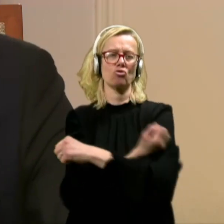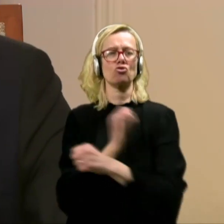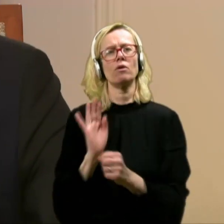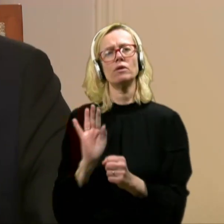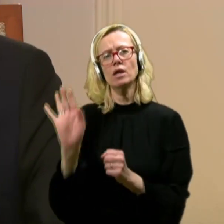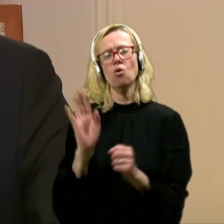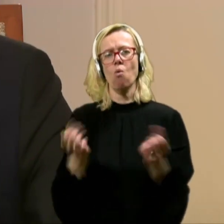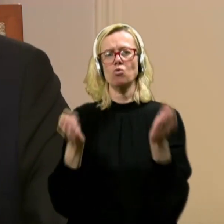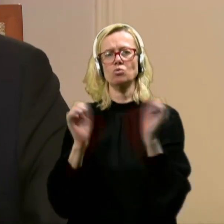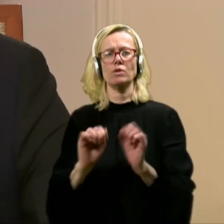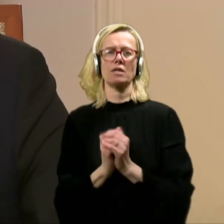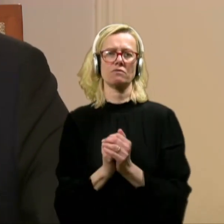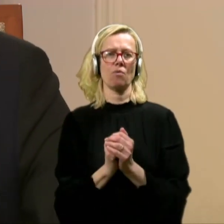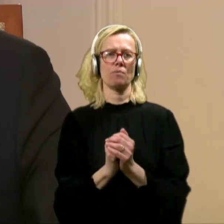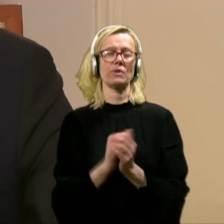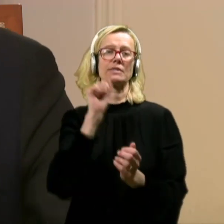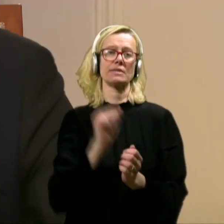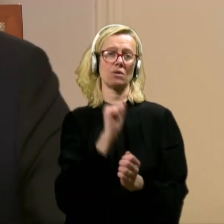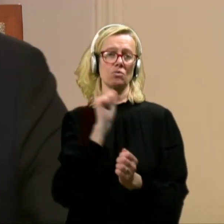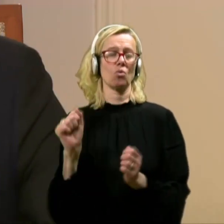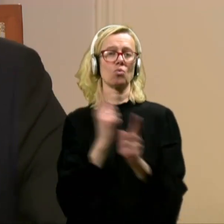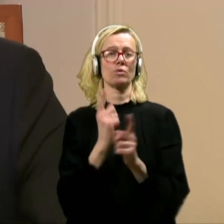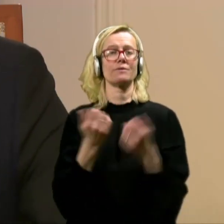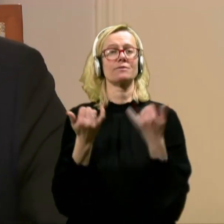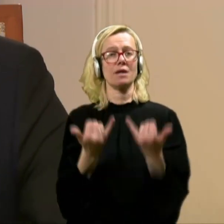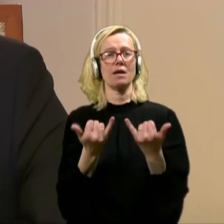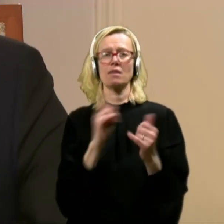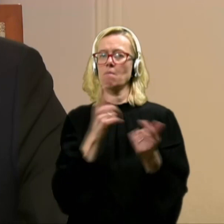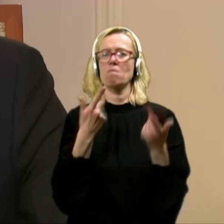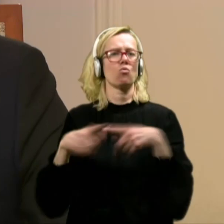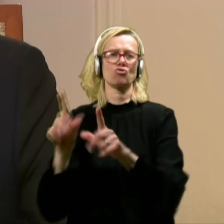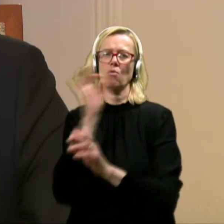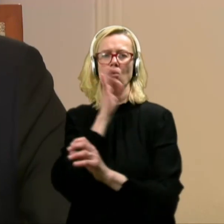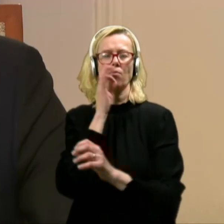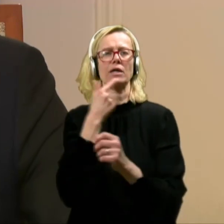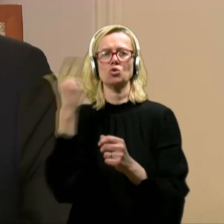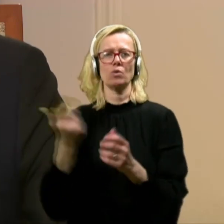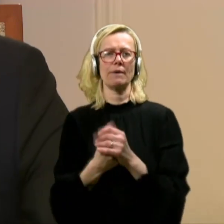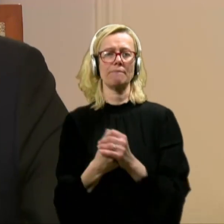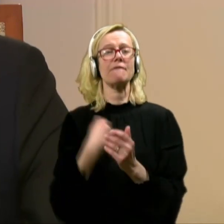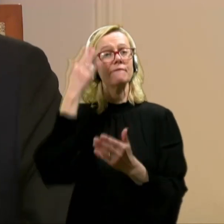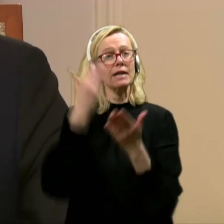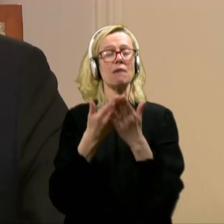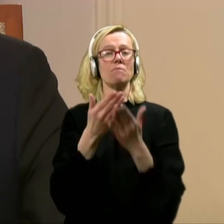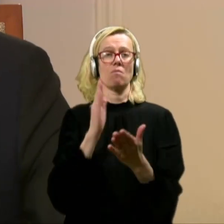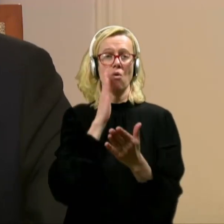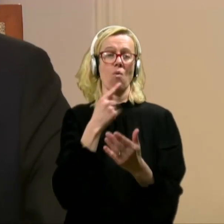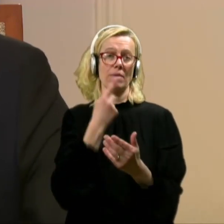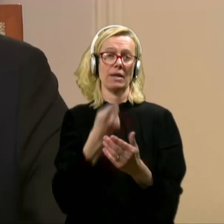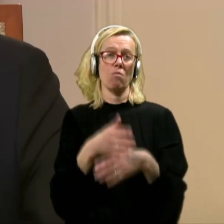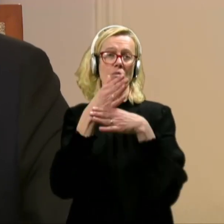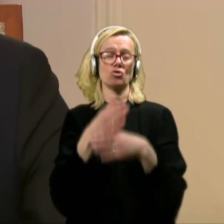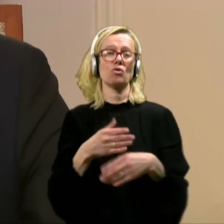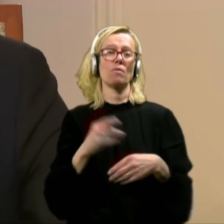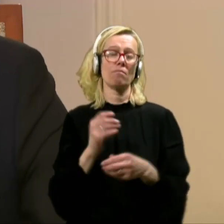njeno gospodarstvo in zato tudi zdaj ne puščamo nikogar zunaj. Verjamem, da bo omenjena pomoč